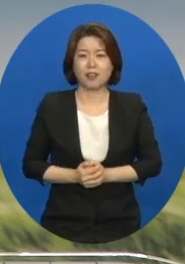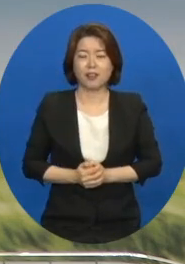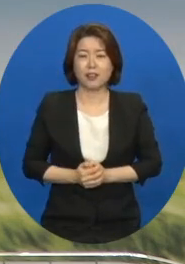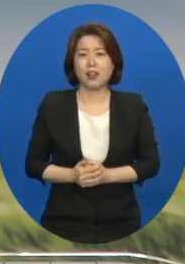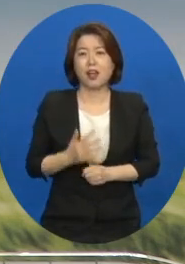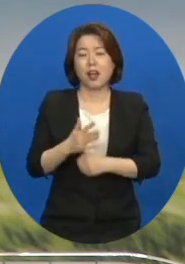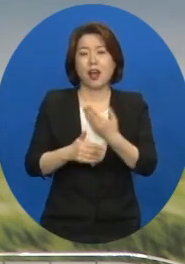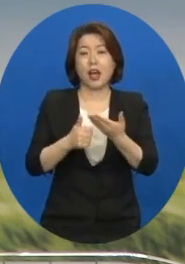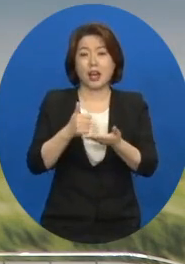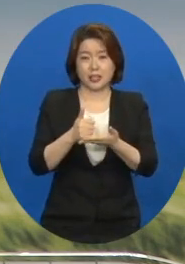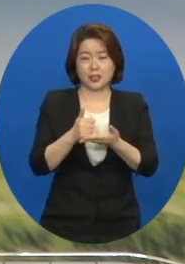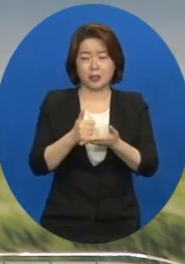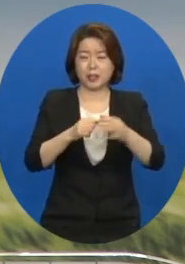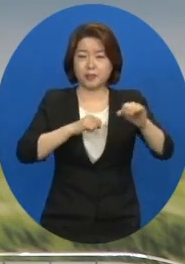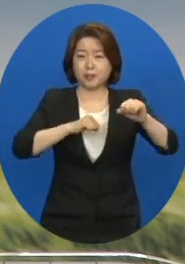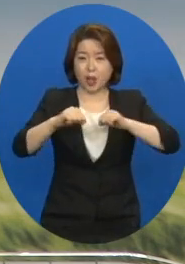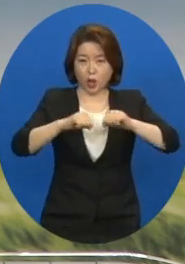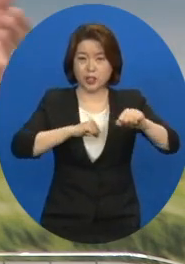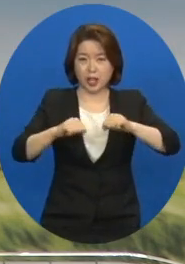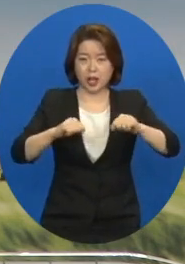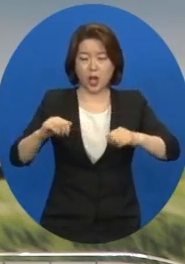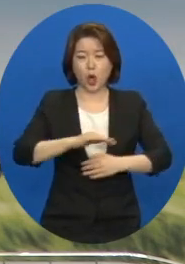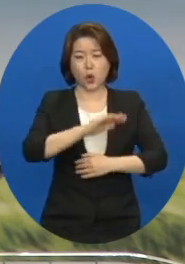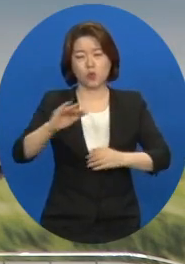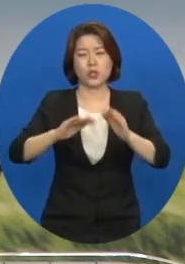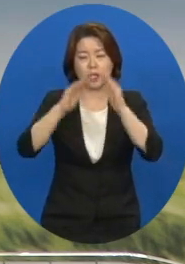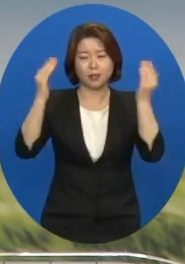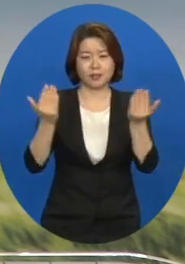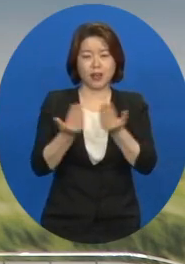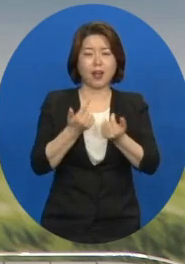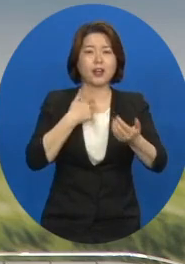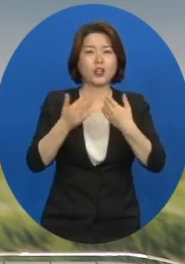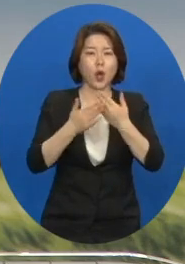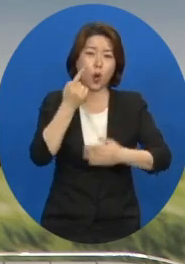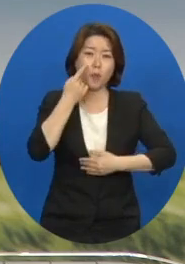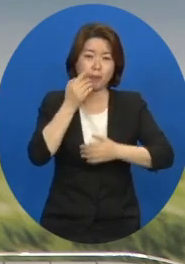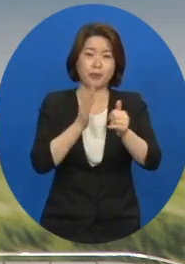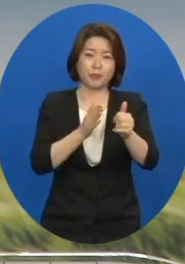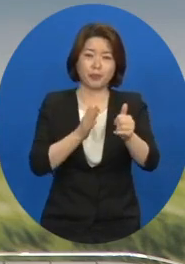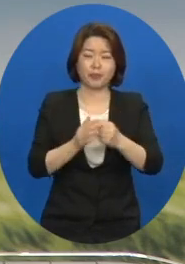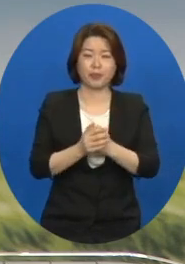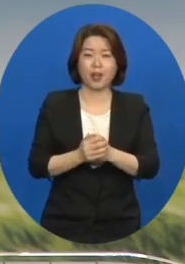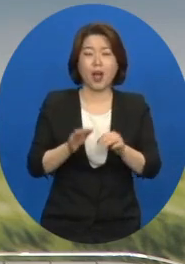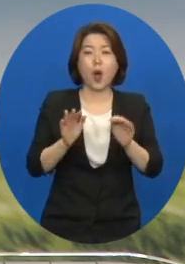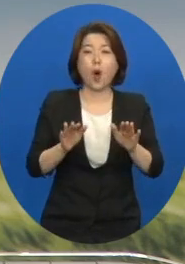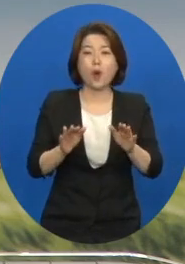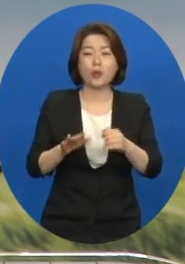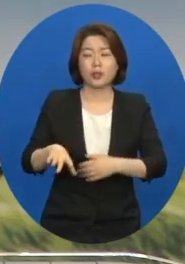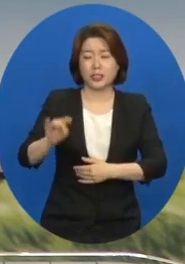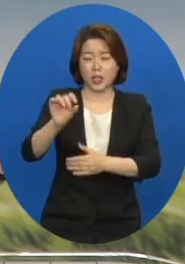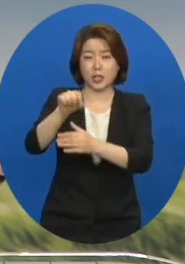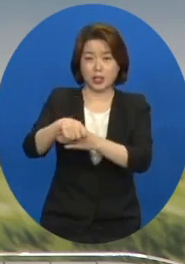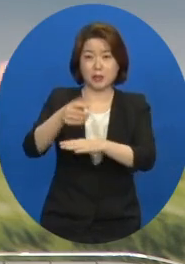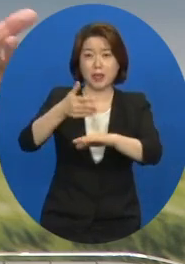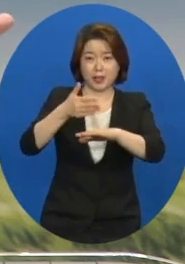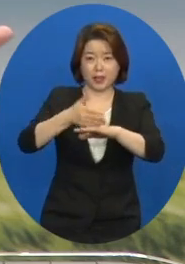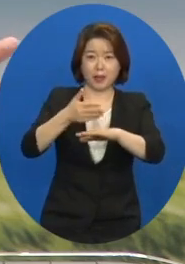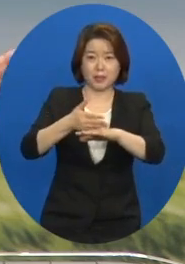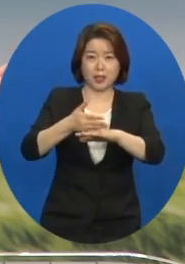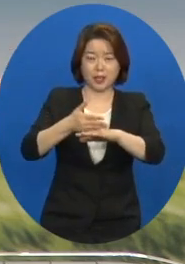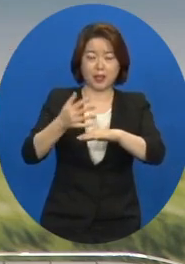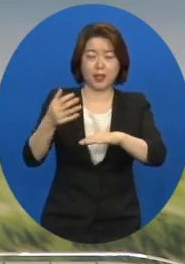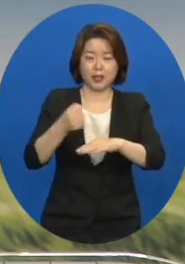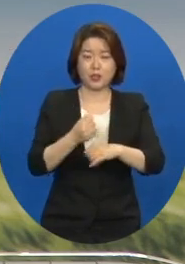하나님의 역사를 우리가 다 한번 경험해 봅시다. 오늘도 첫 열매 감사로